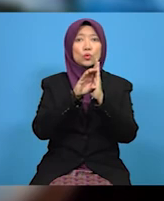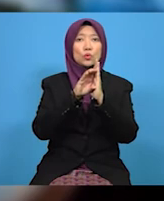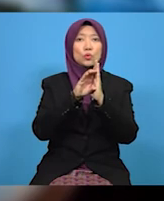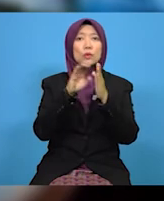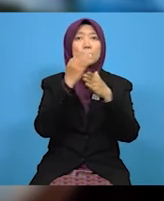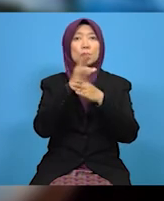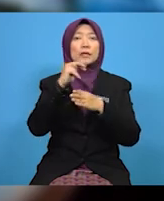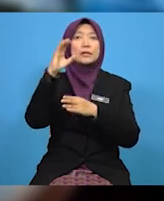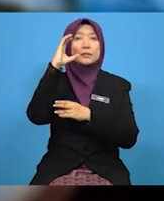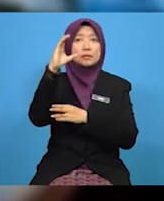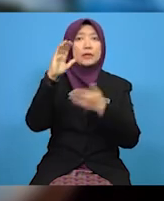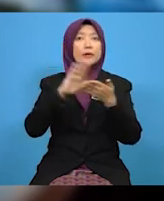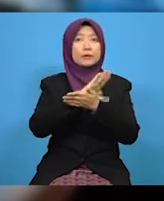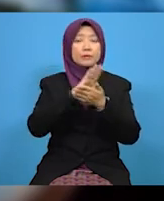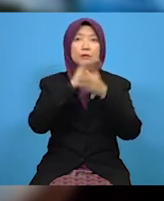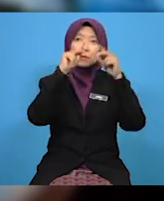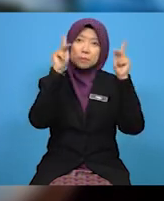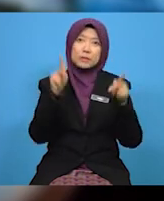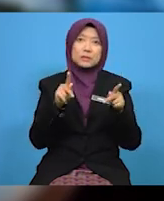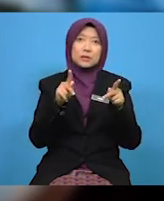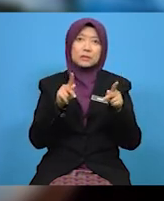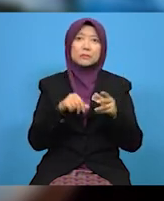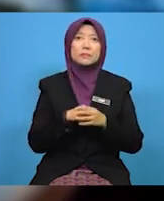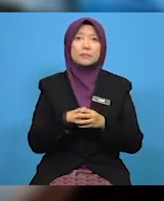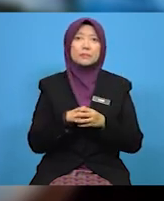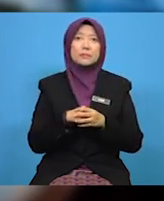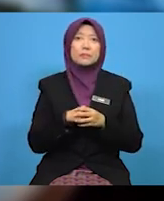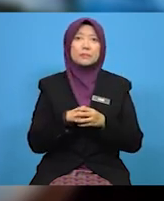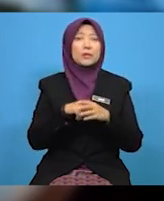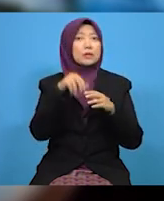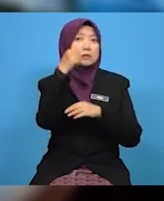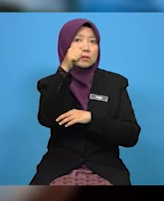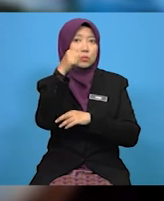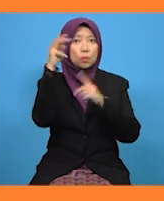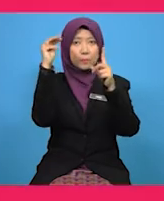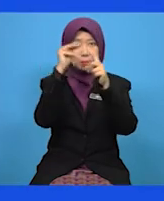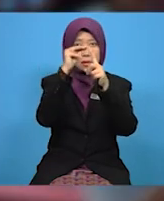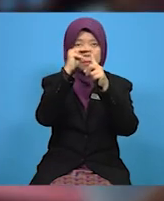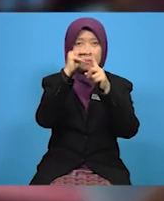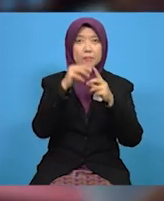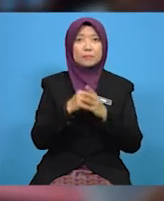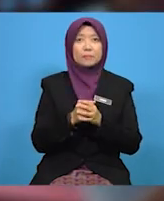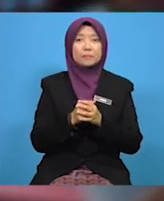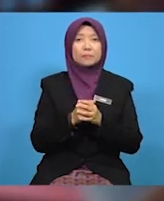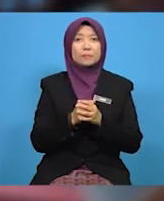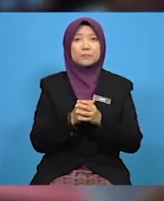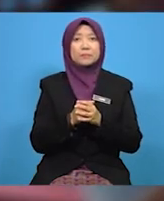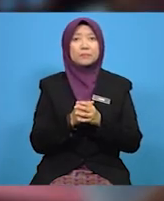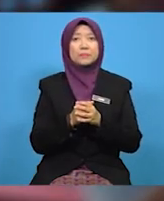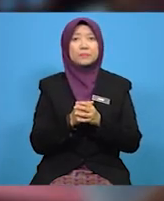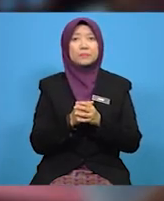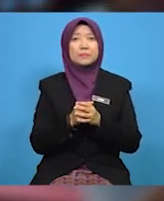soalan bahagian C kertas peperiksaan yang memperuntukkan 10 markah.